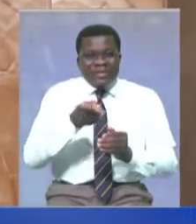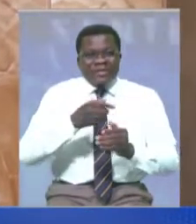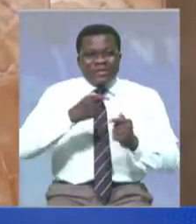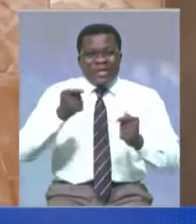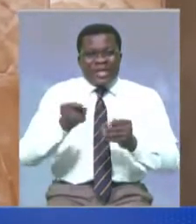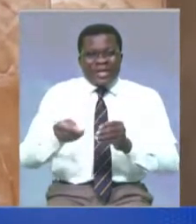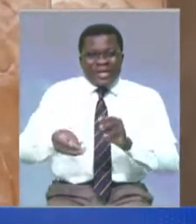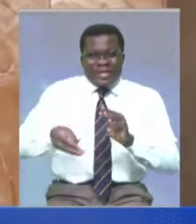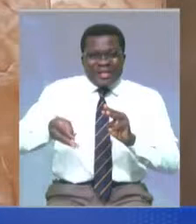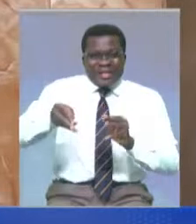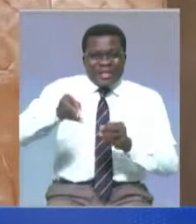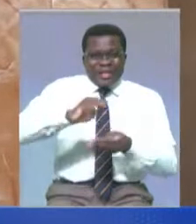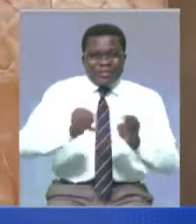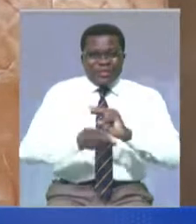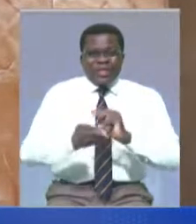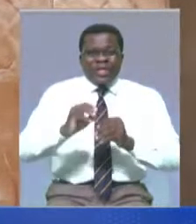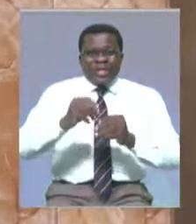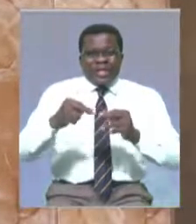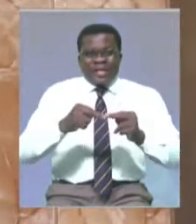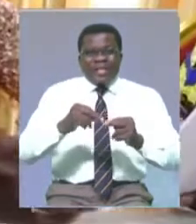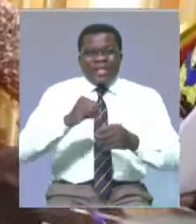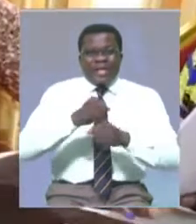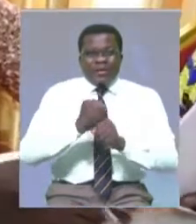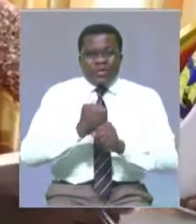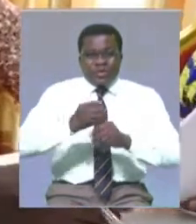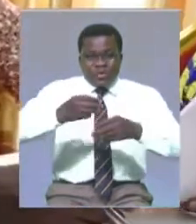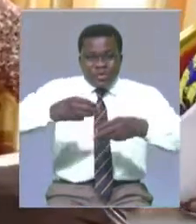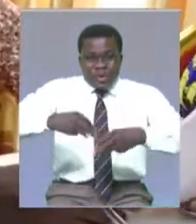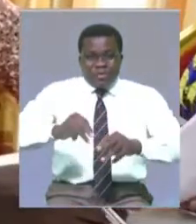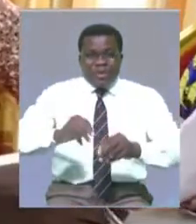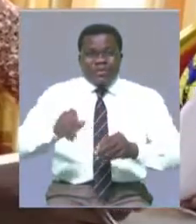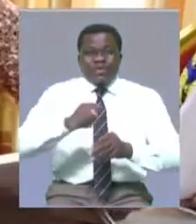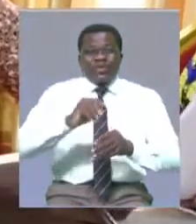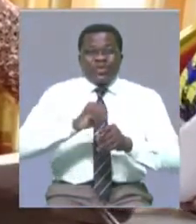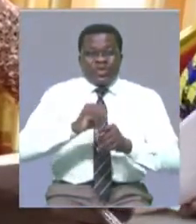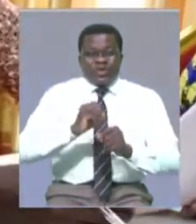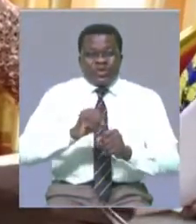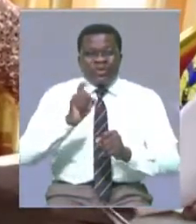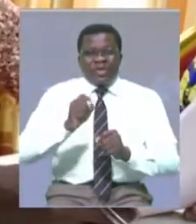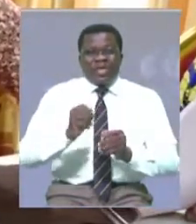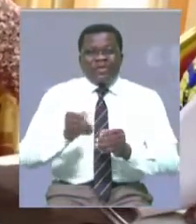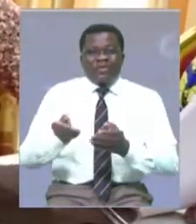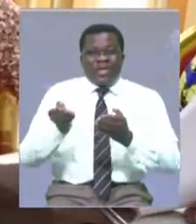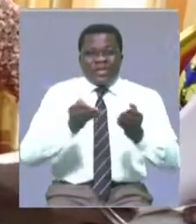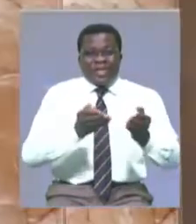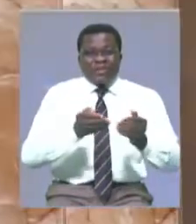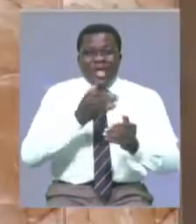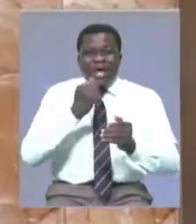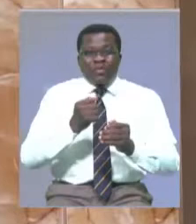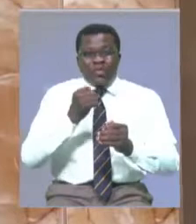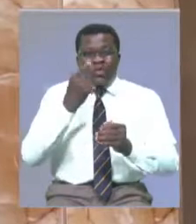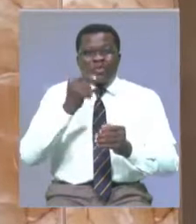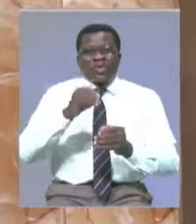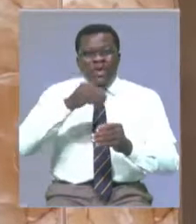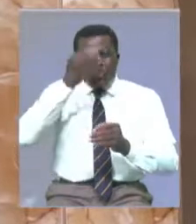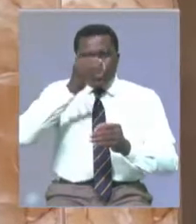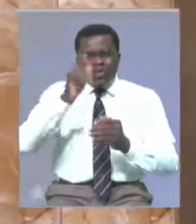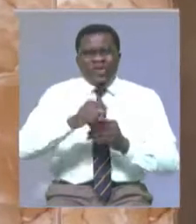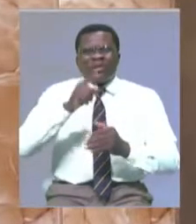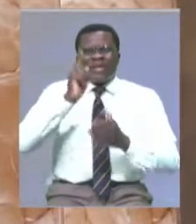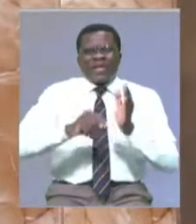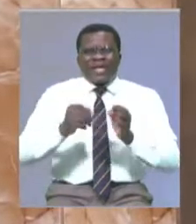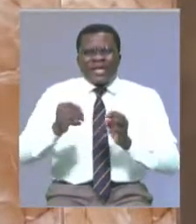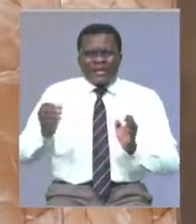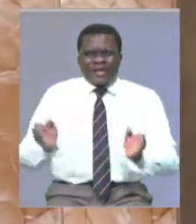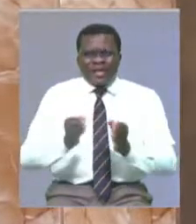grandes mutations liées à la production et à la commercialisation de leurs œuvres. Il faut les amener aujourd'hui à mieux comprendre le concept. Qu'est-ce qui